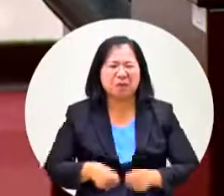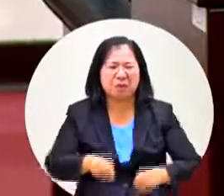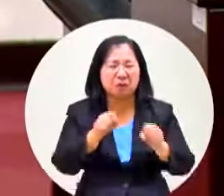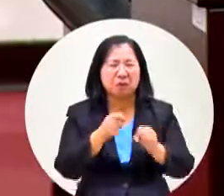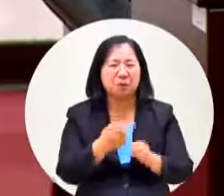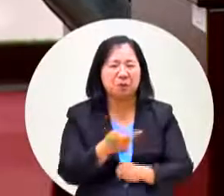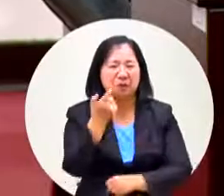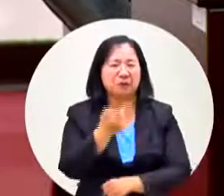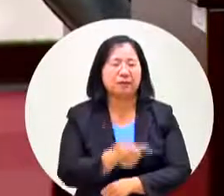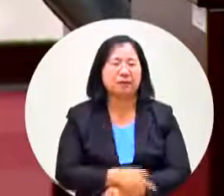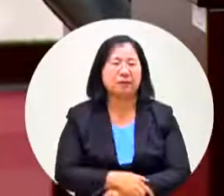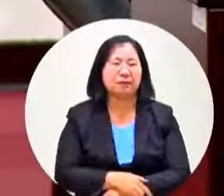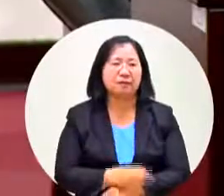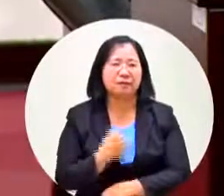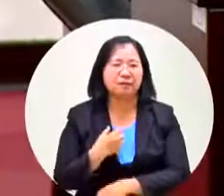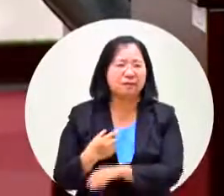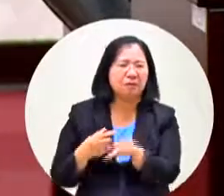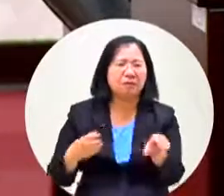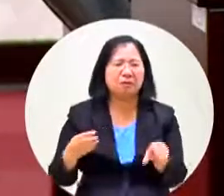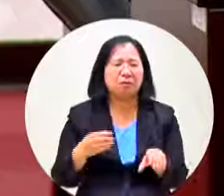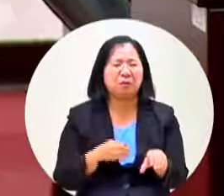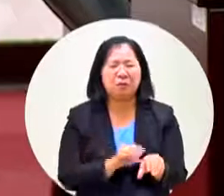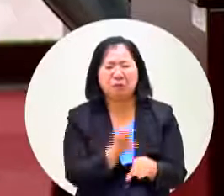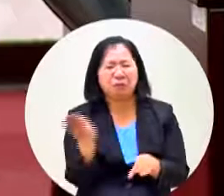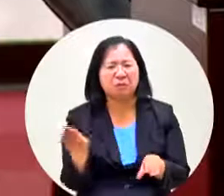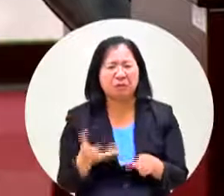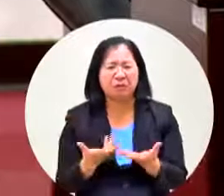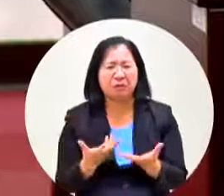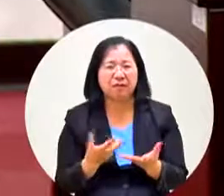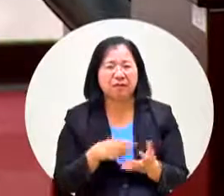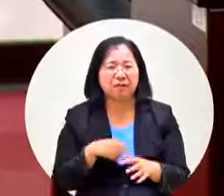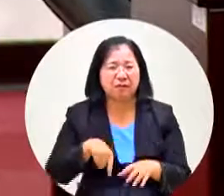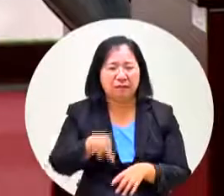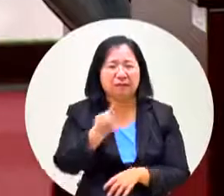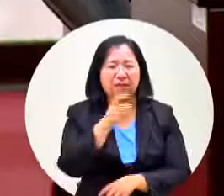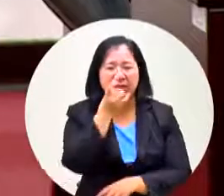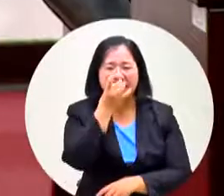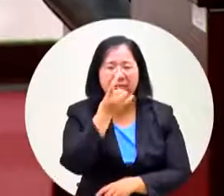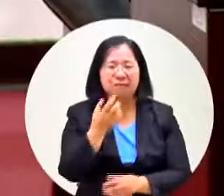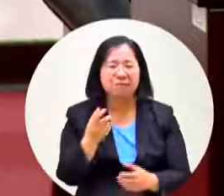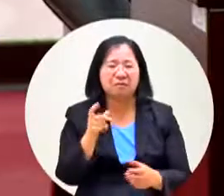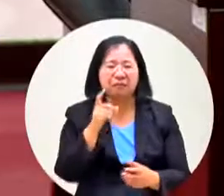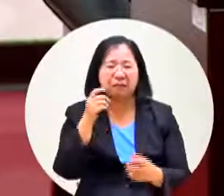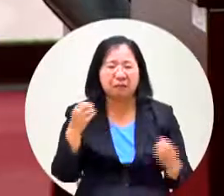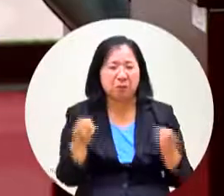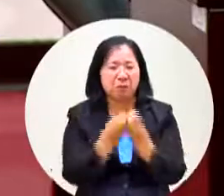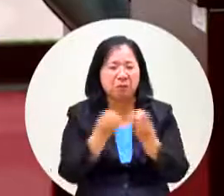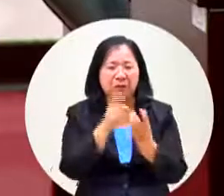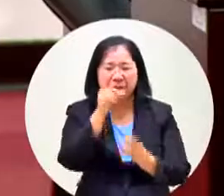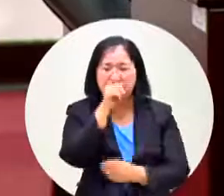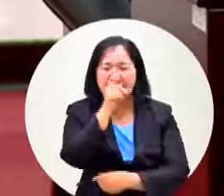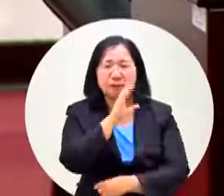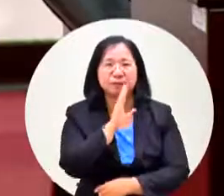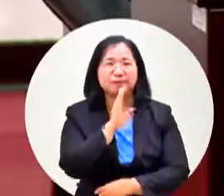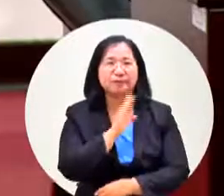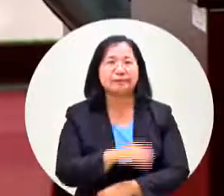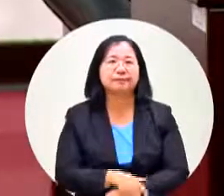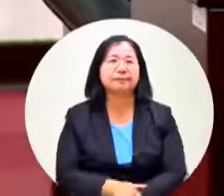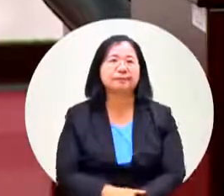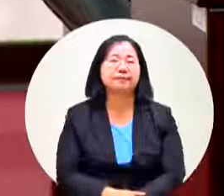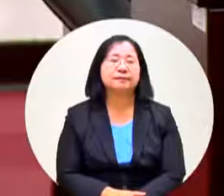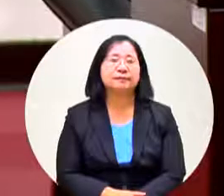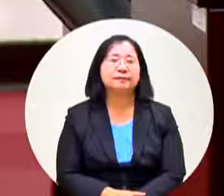理。 好，请坐哈、哦， 谢谢。 因为这个左转灯吼，一定要赶紧的吼。紧